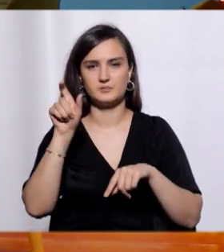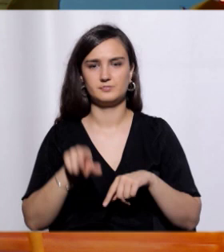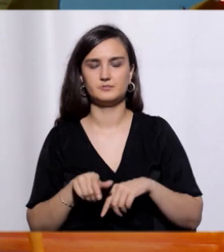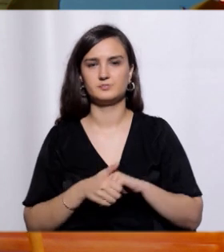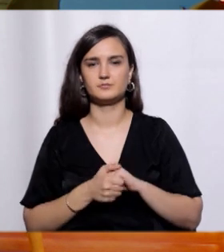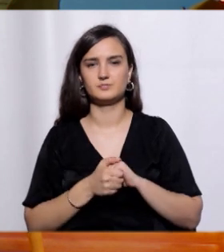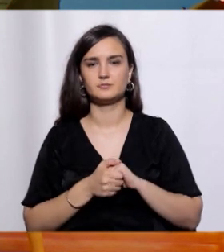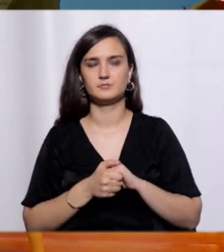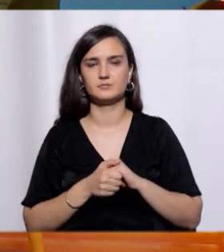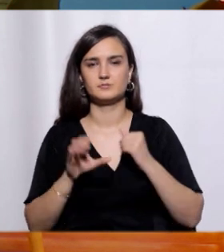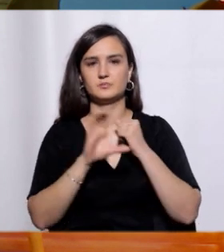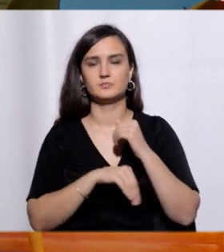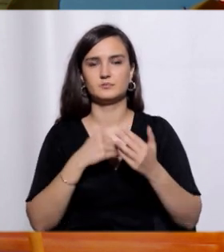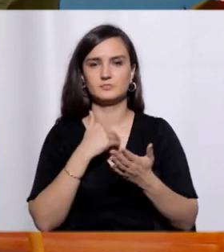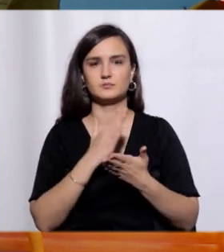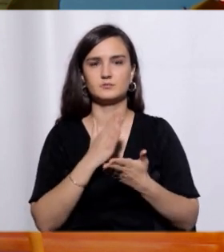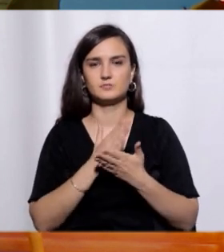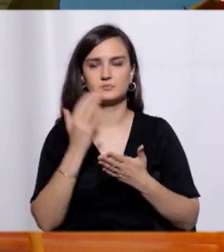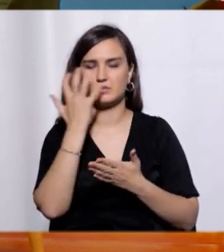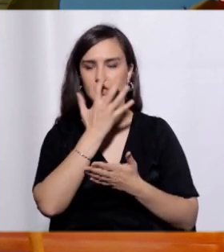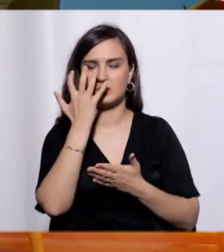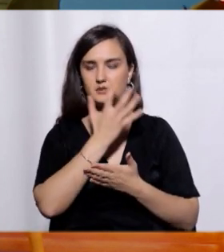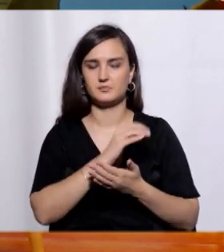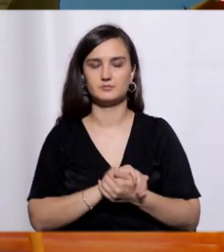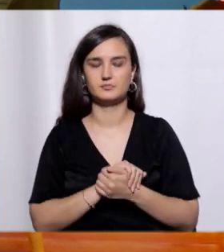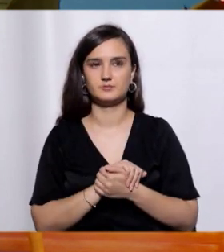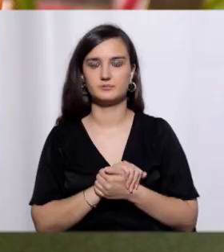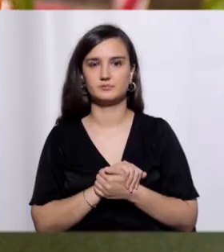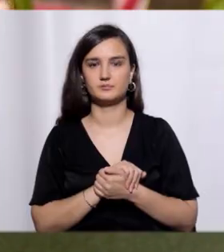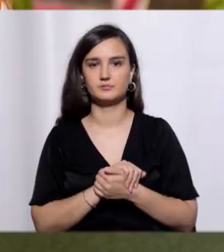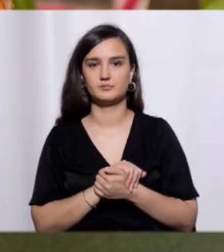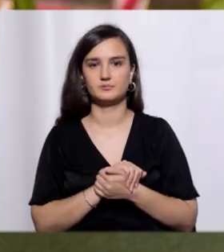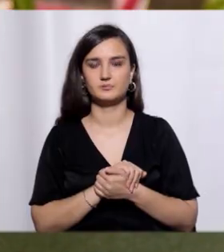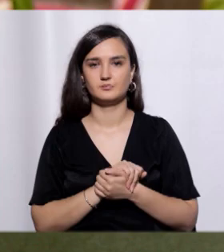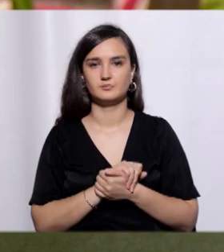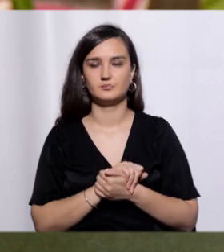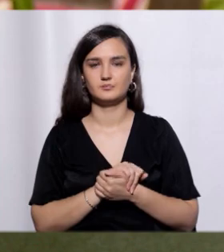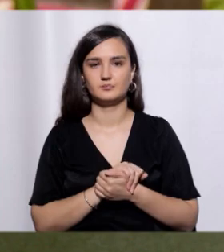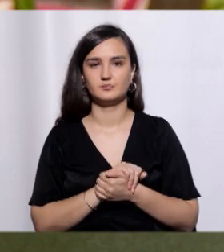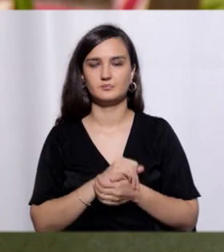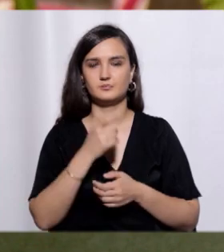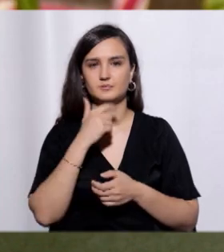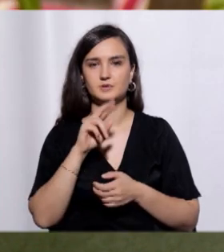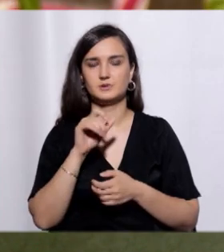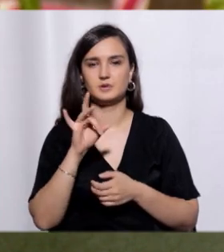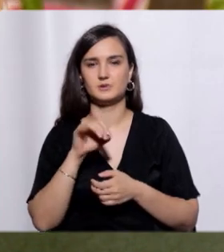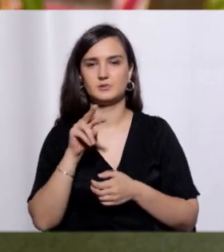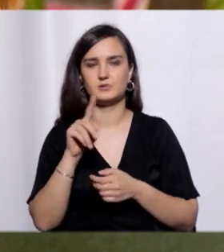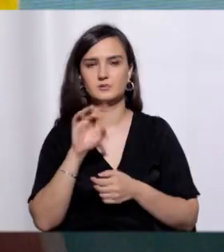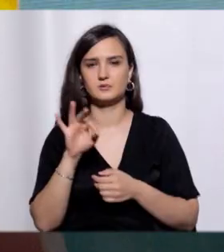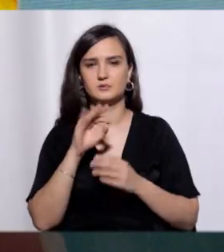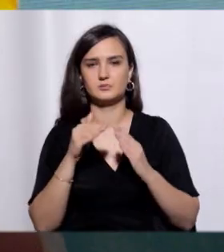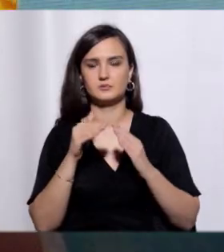მისიონერი. And finally, we had blind. უსინათლო. Mr. Derill, what